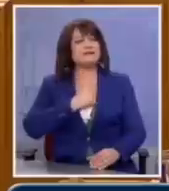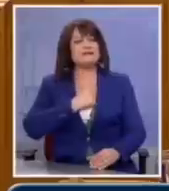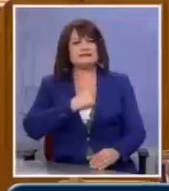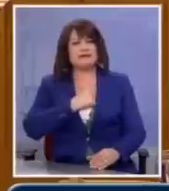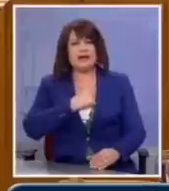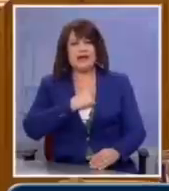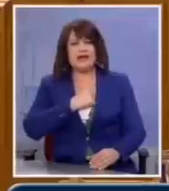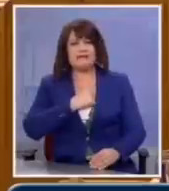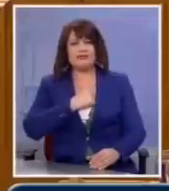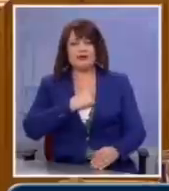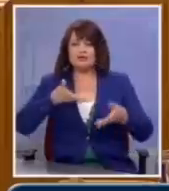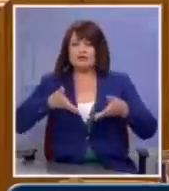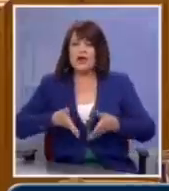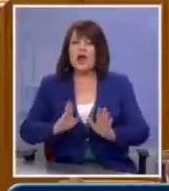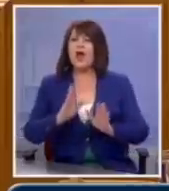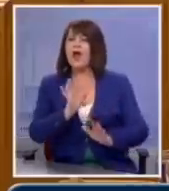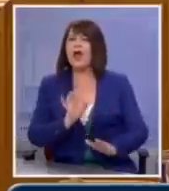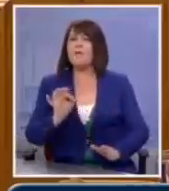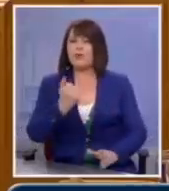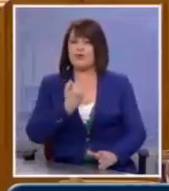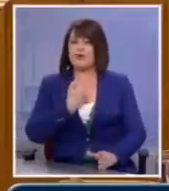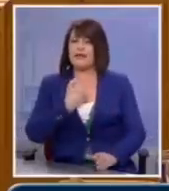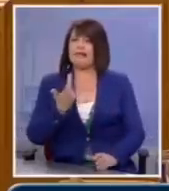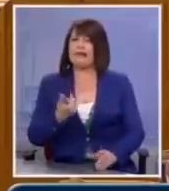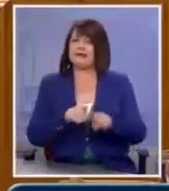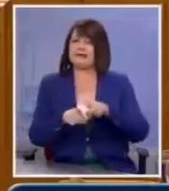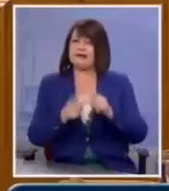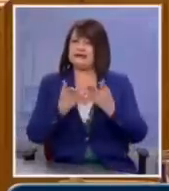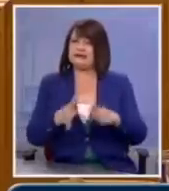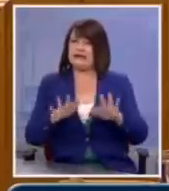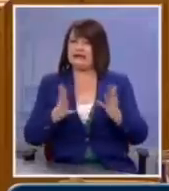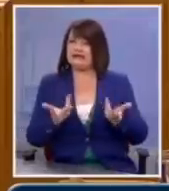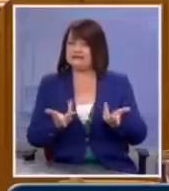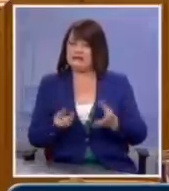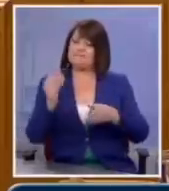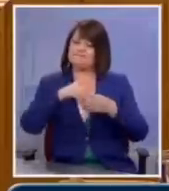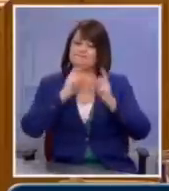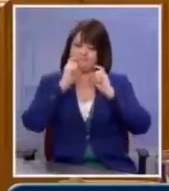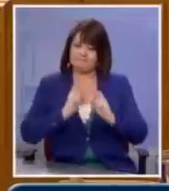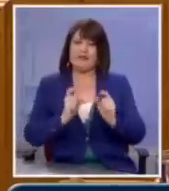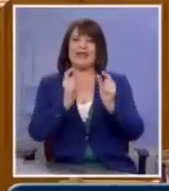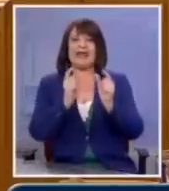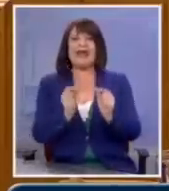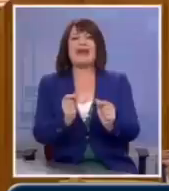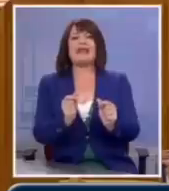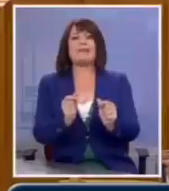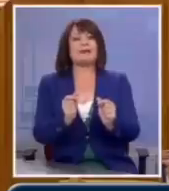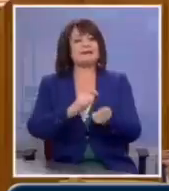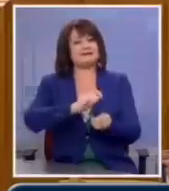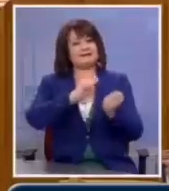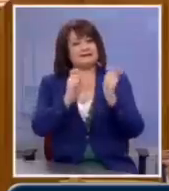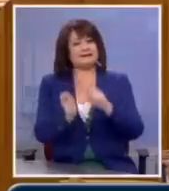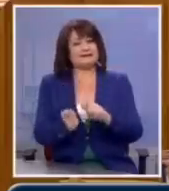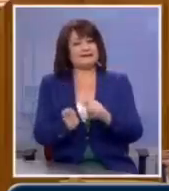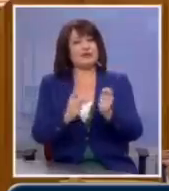της καταγωγής και της ηθαγένειας του αίματος να μπουν σε ρυθμίσεις που αλλίωναν αυτό τον